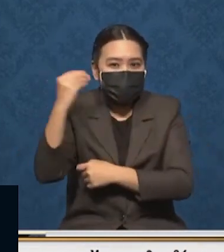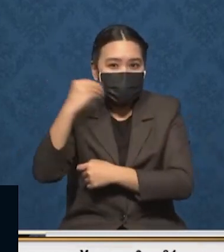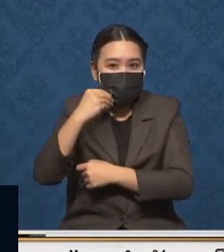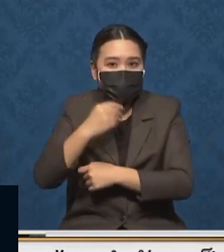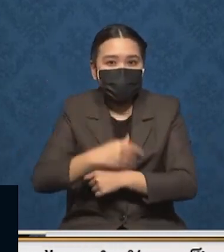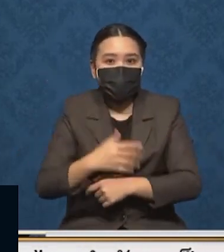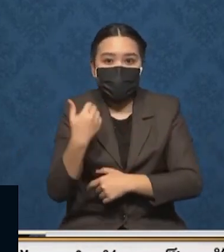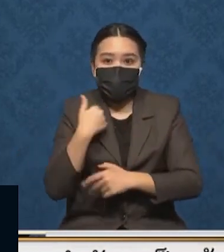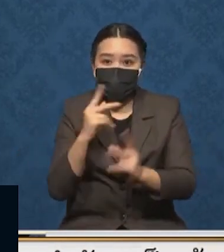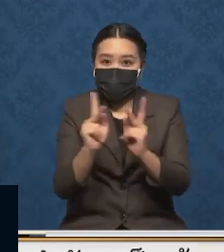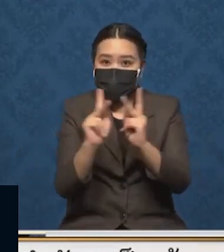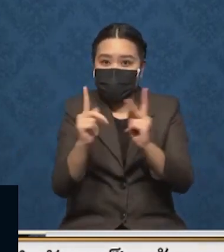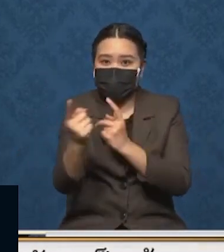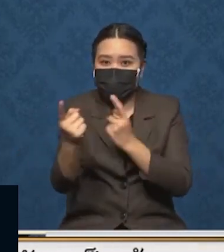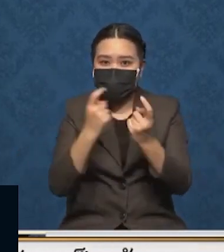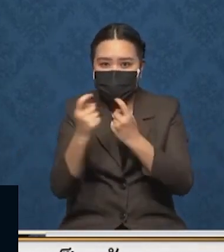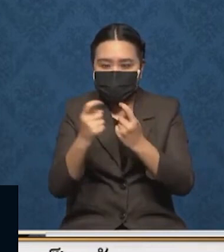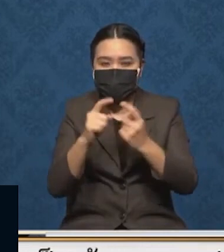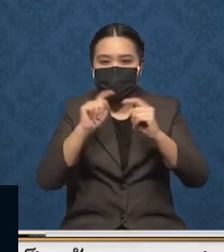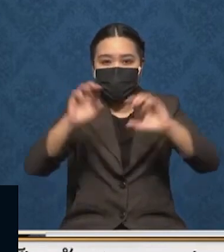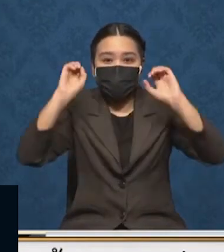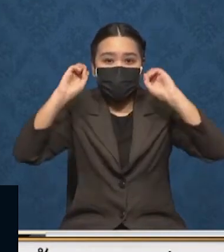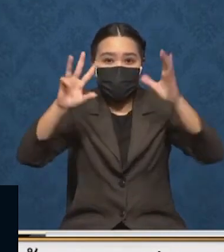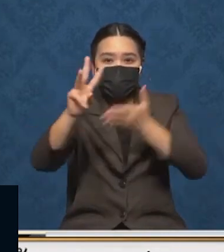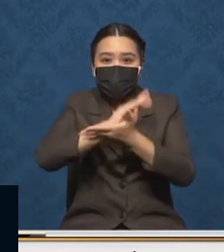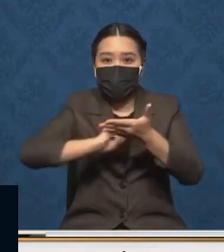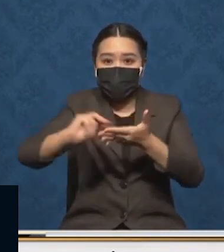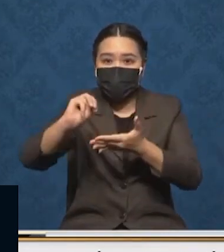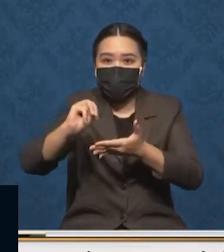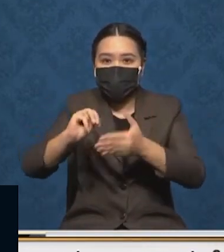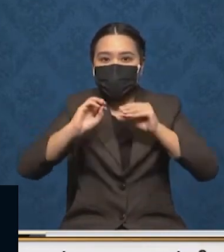ธิการท่านหนึ่งเป็นอาจารย์จากมหาวิทยาลัยท่านไปเขียนใน Facebook บอก